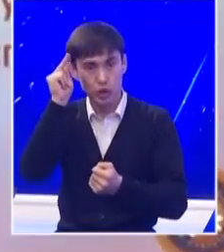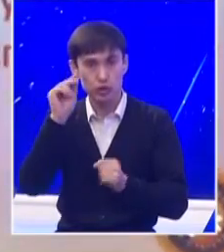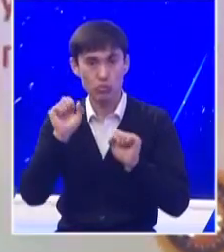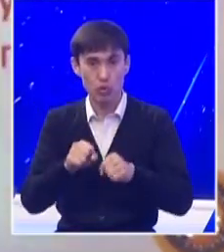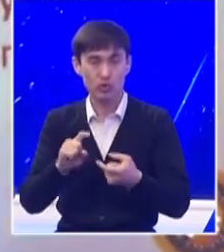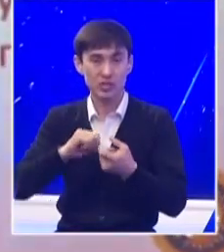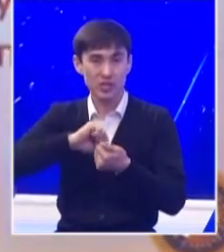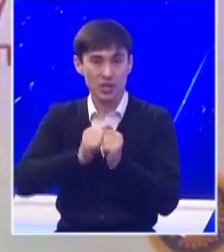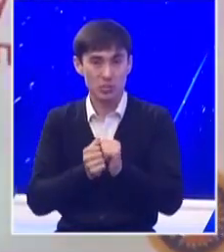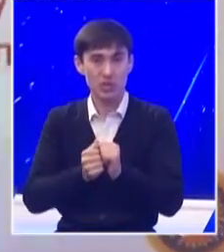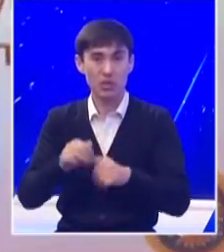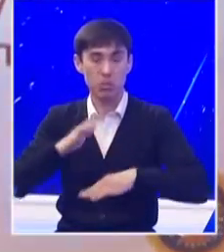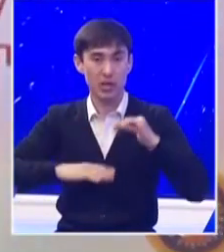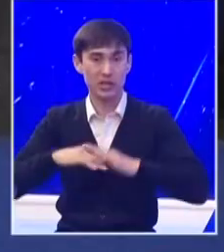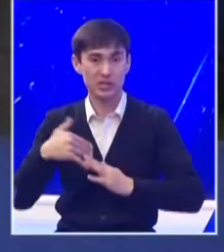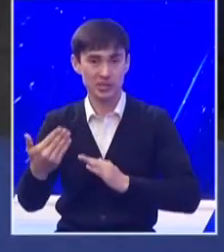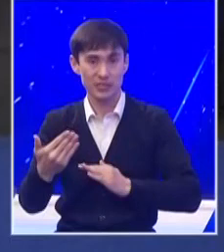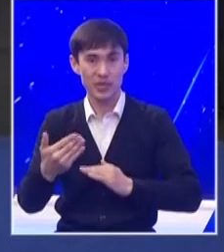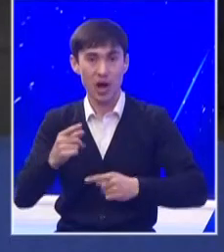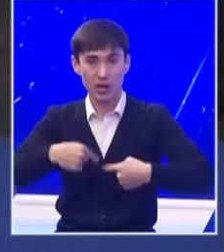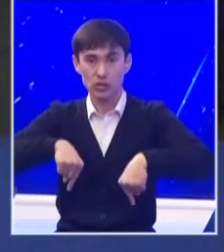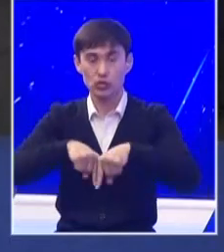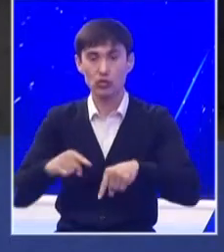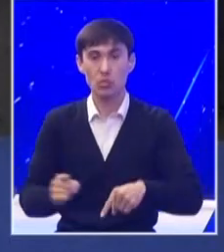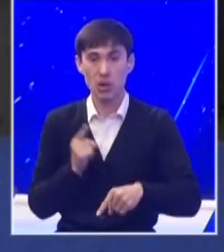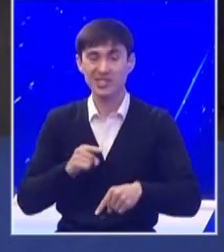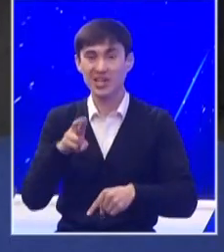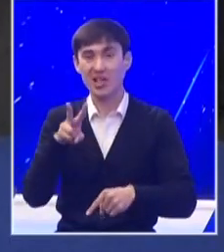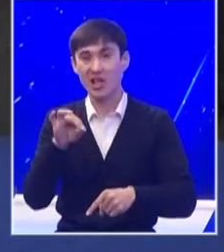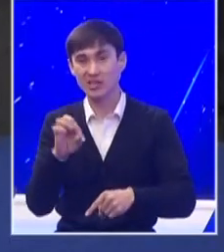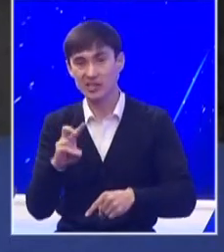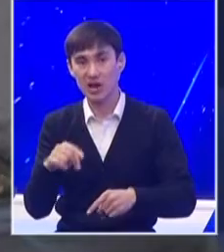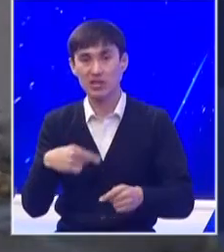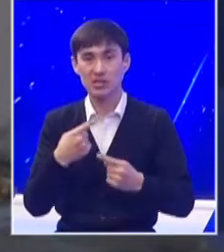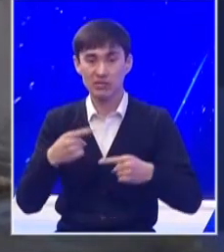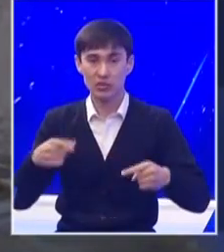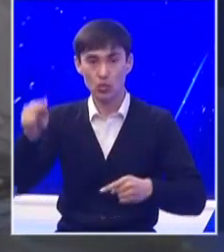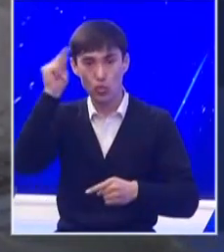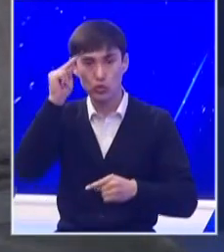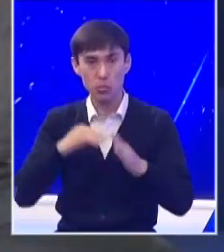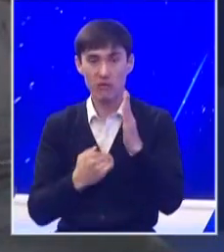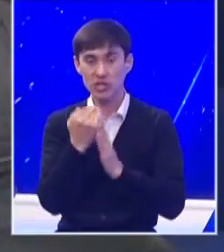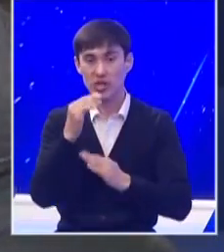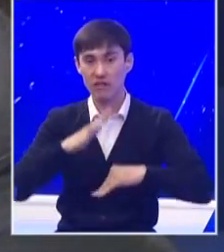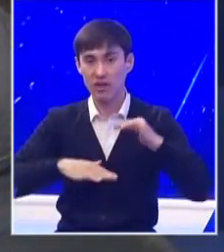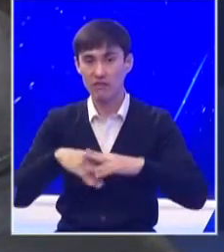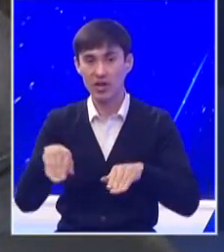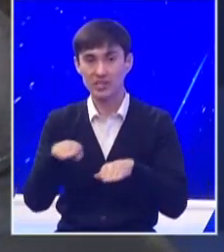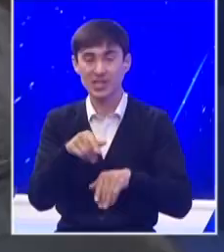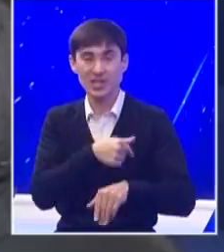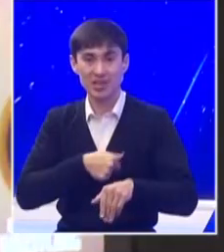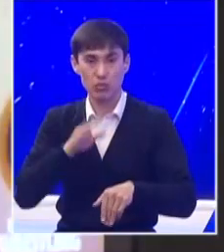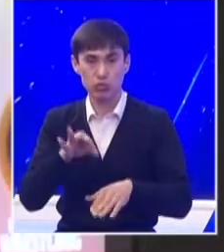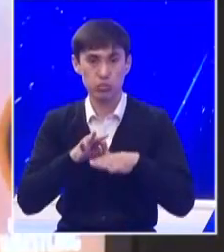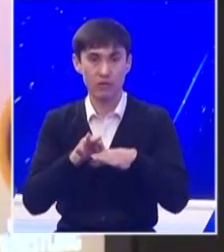могут закрепить на практике. Для них организовывают и мастер-классы. Отныне своеобразные курсы повышения квалификации тренеров и судей